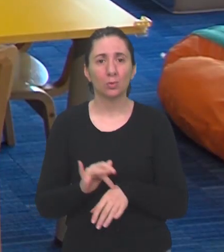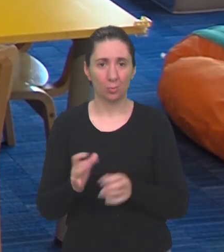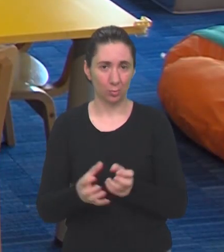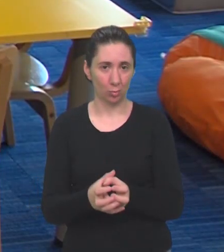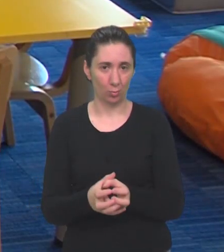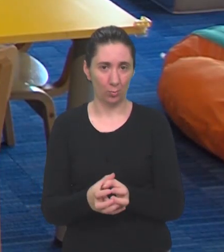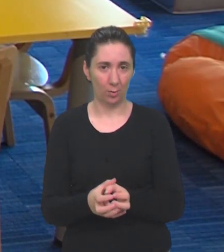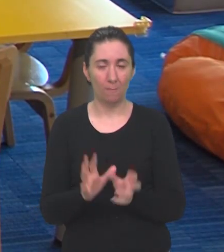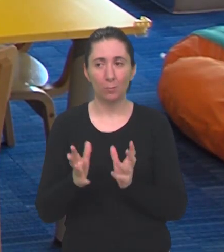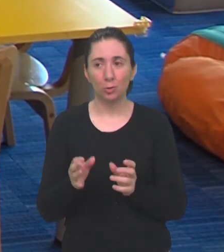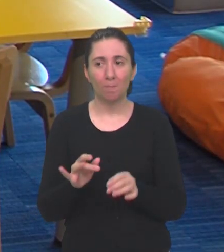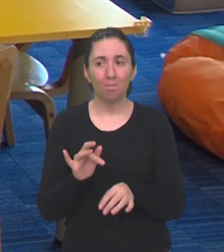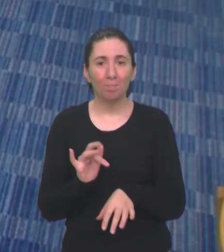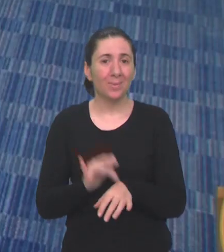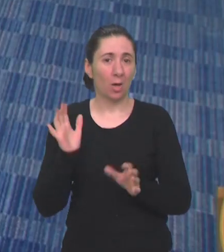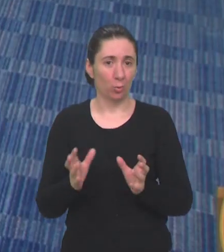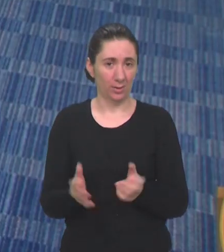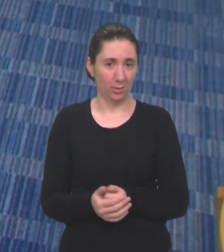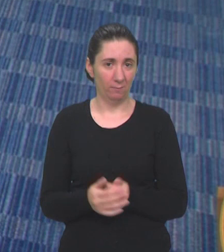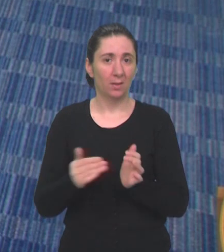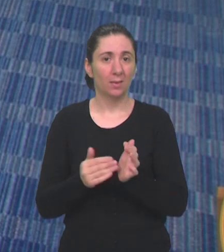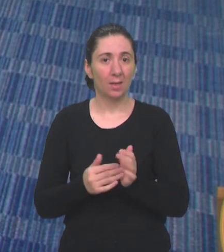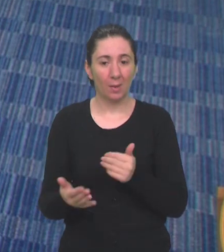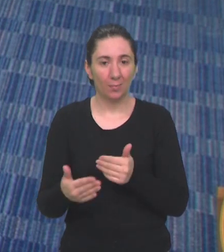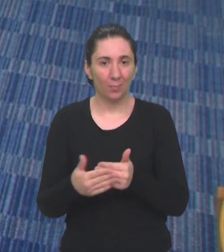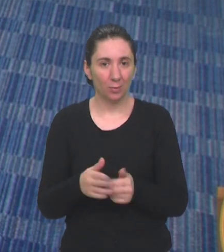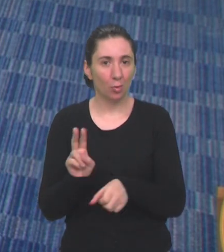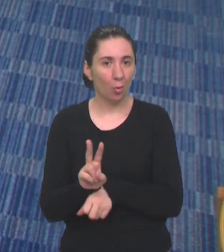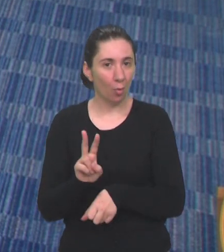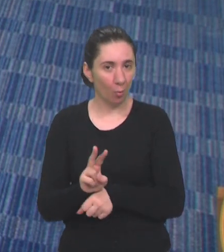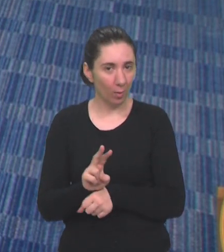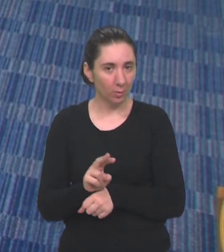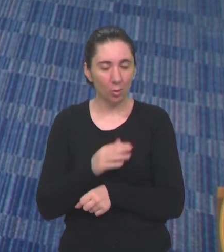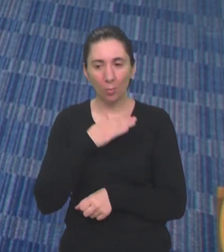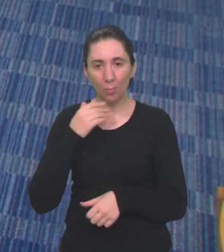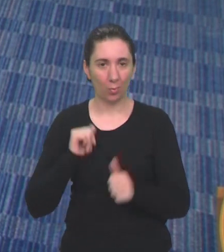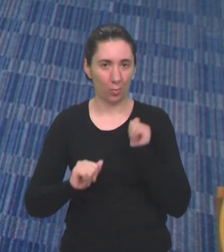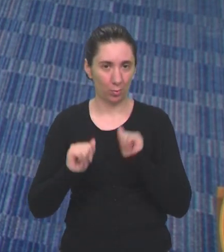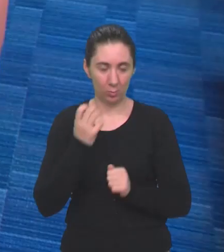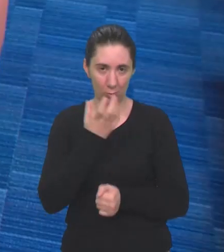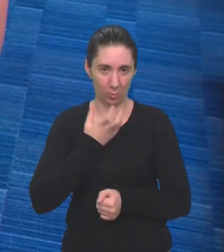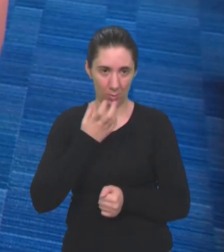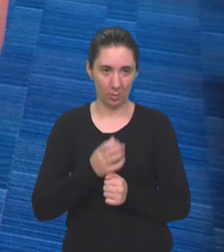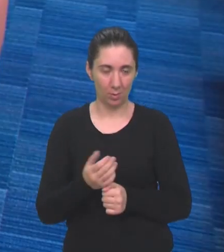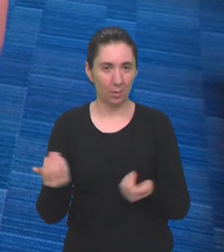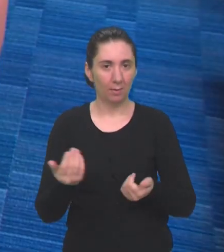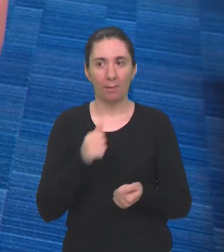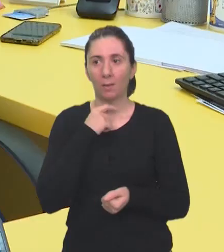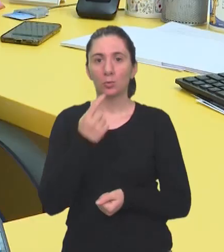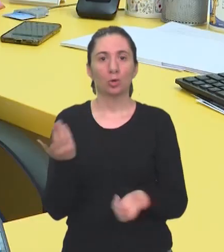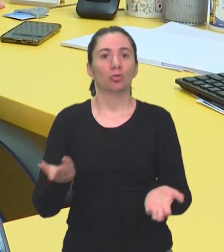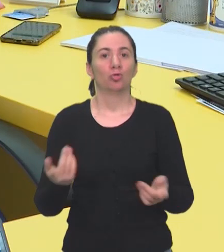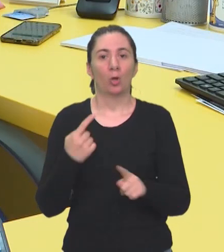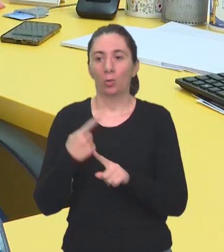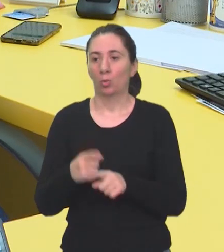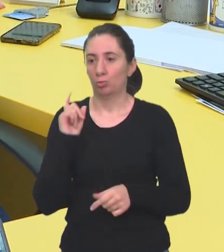osjetljiva skupina, možda i najosjetljivija, i treba im se pristupati oprezno, s puno strpljenja i topline. Dijete vam ne može reći što